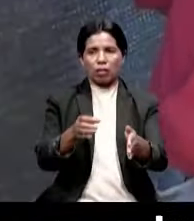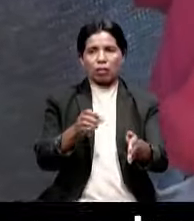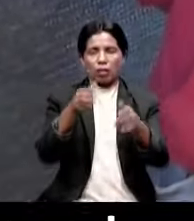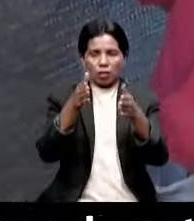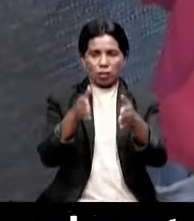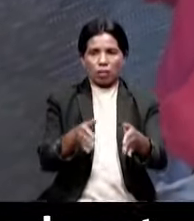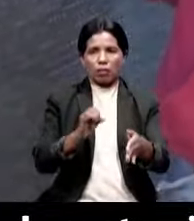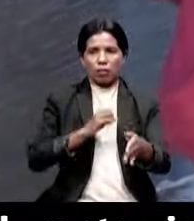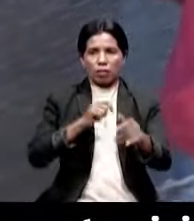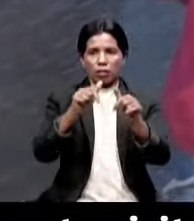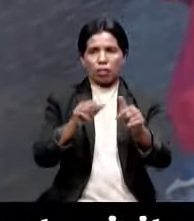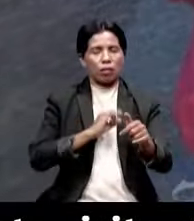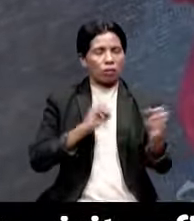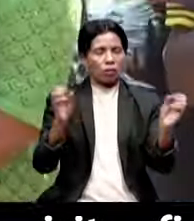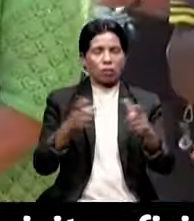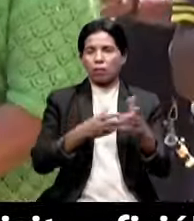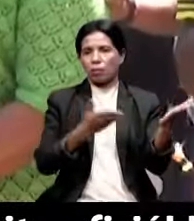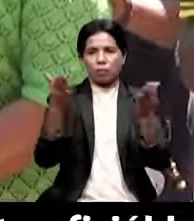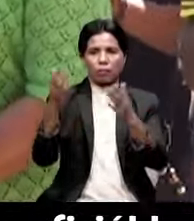ba. Au lo pelado.